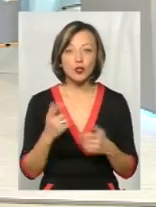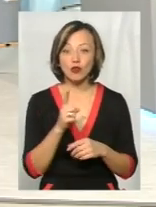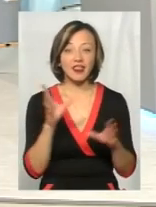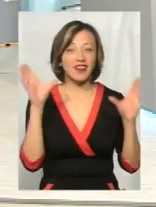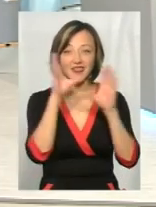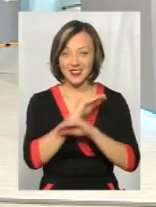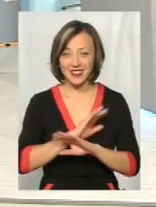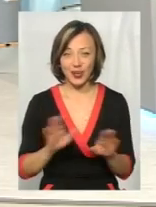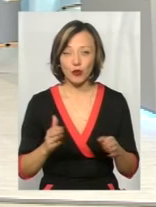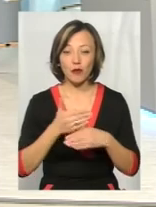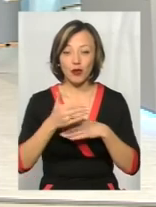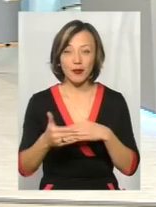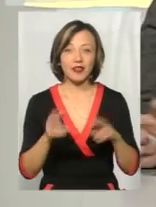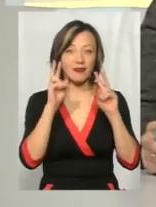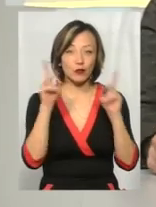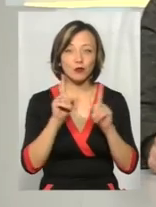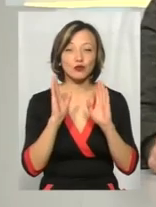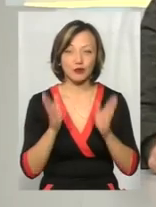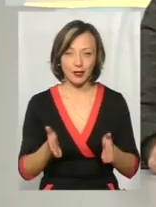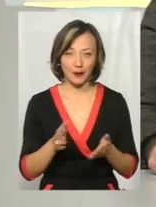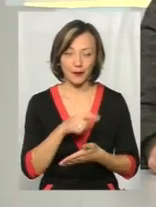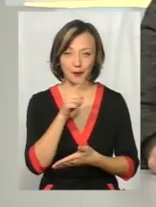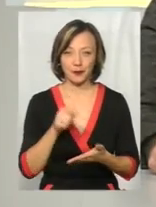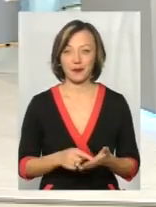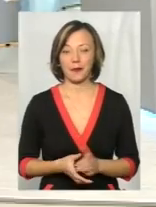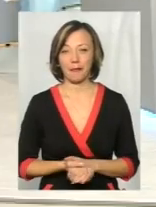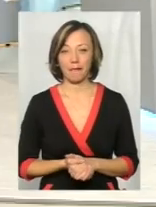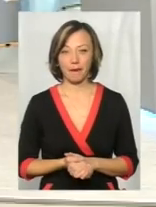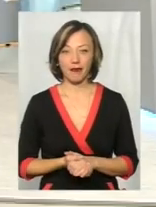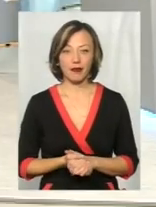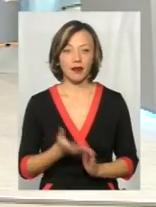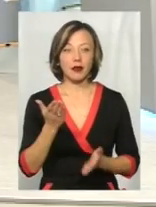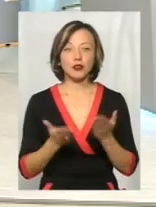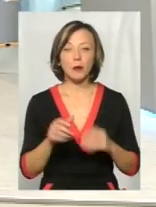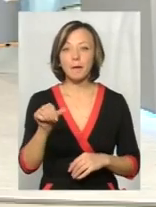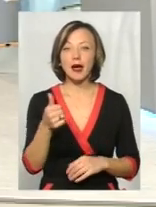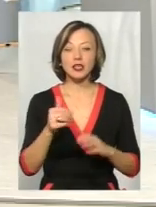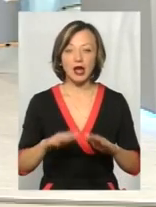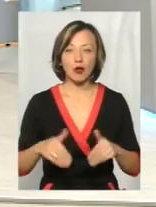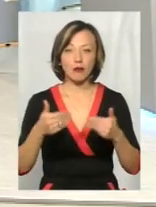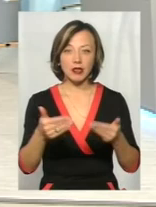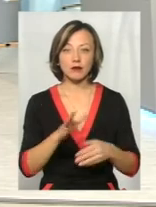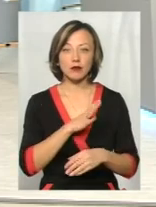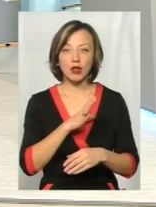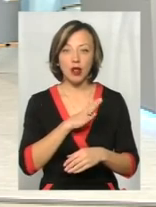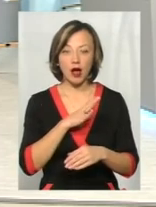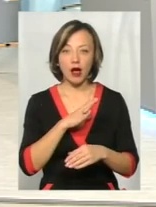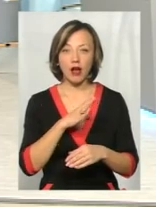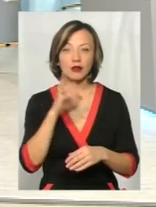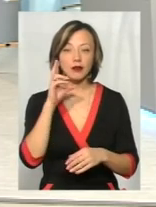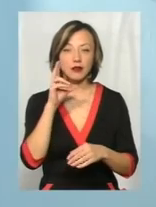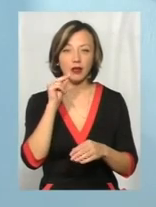не встигнуть, і потім невідомо, що буде. Якщо в перших таких рекомендаціях була верхня межа